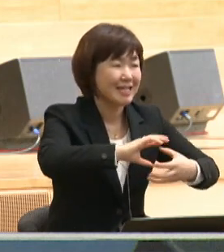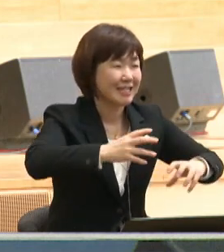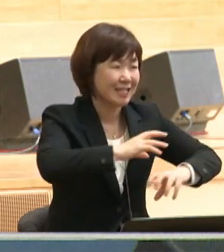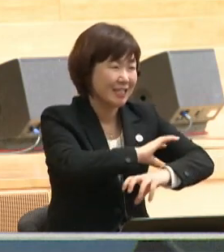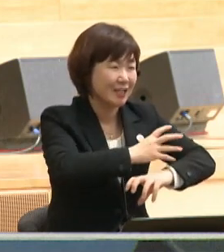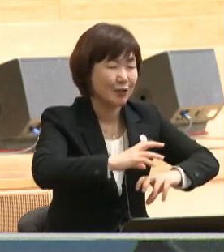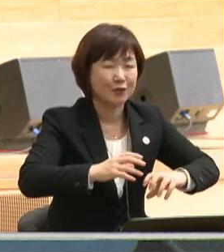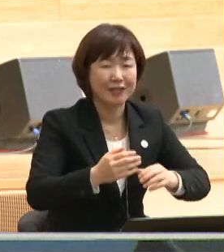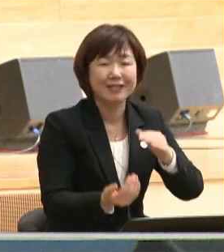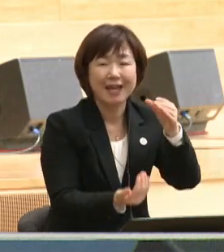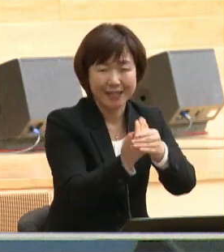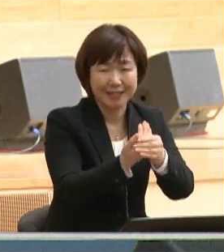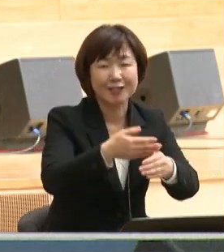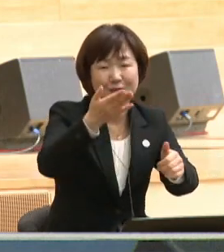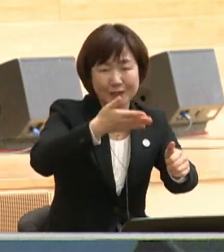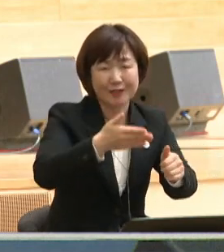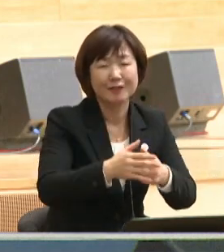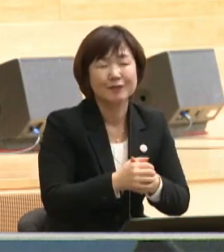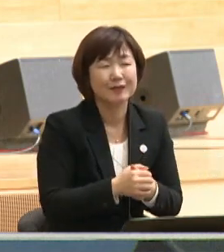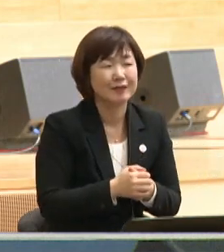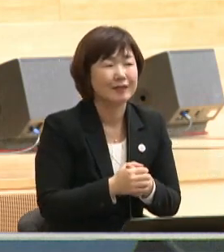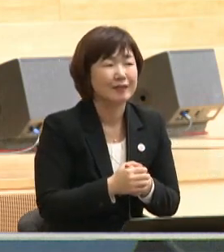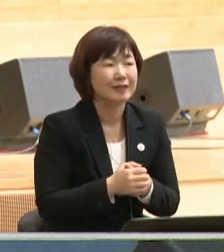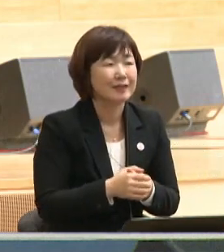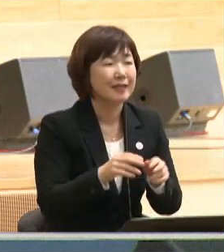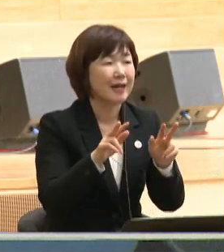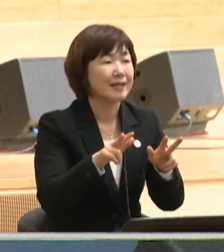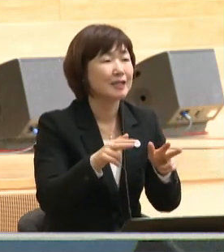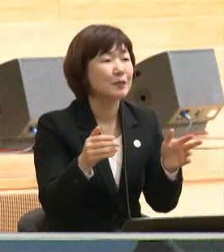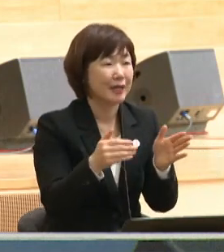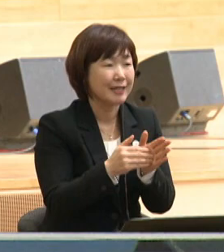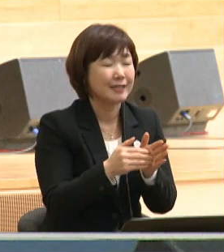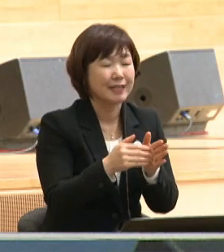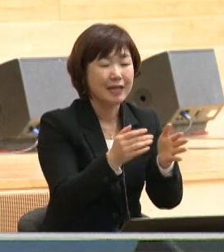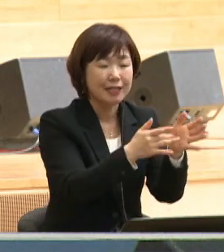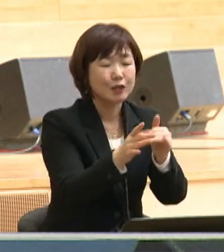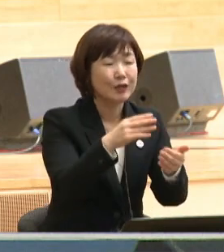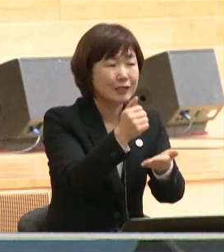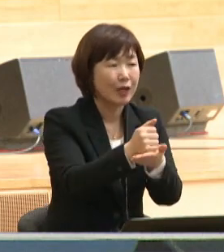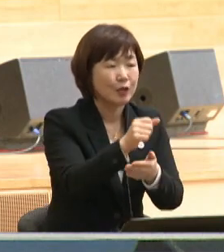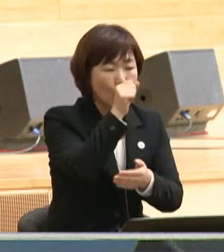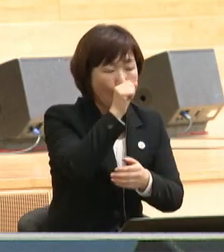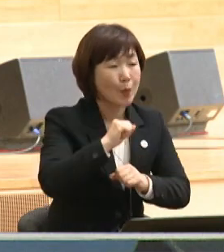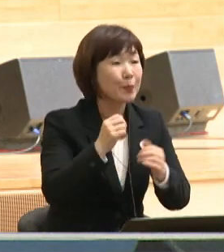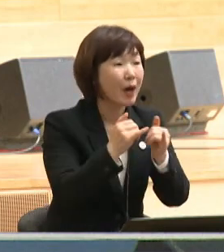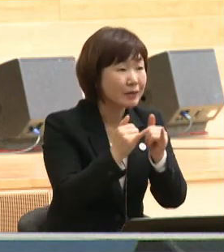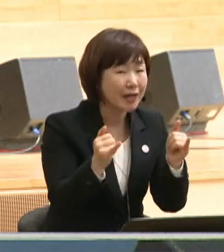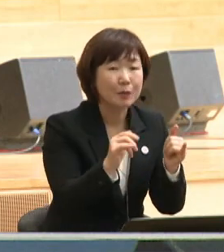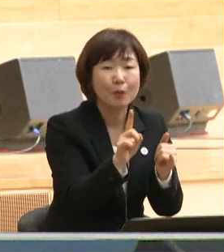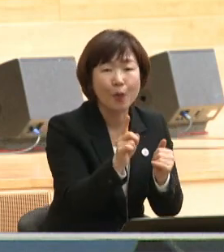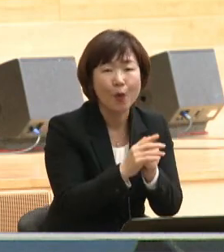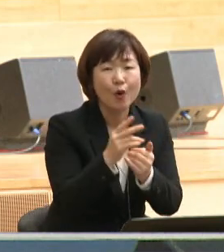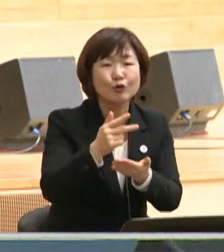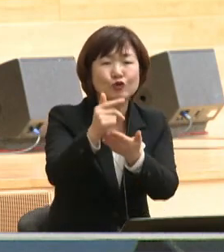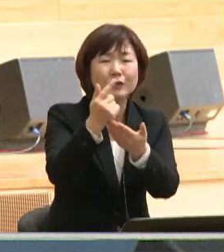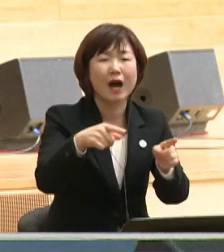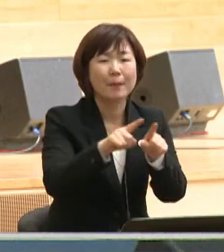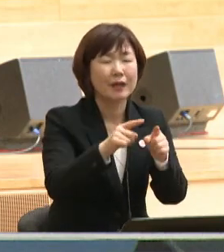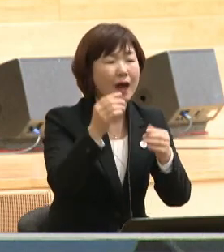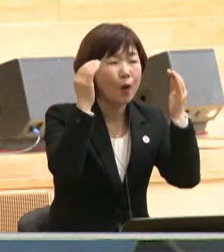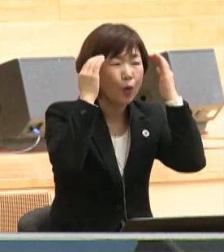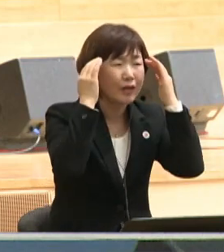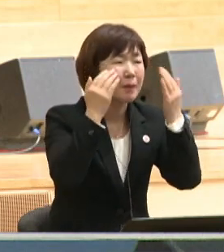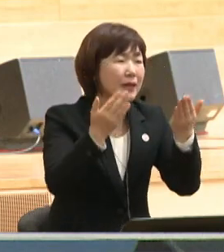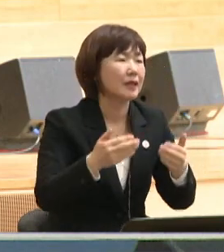말씀의 결론을 맺겠습니다 지금까지 우리는 그리스도 예수의 좋은 병사는 주와 함께 고난을 받아야